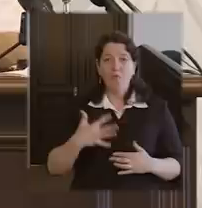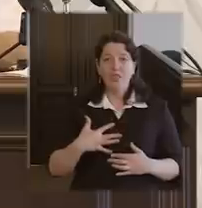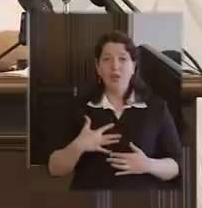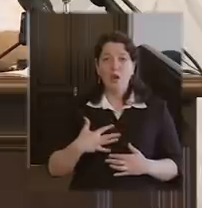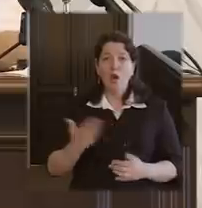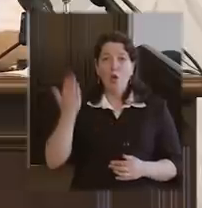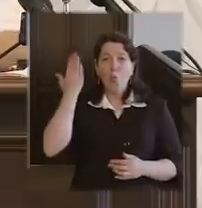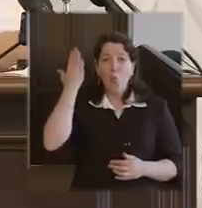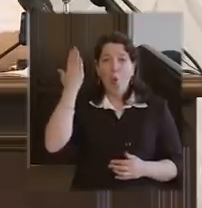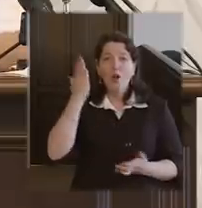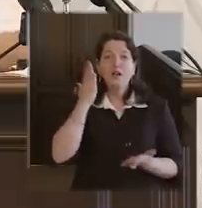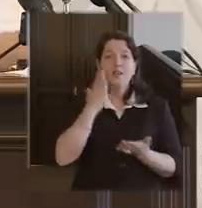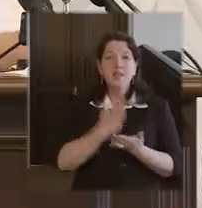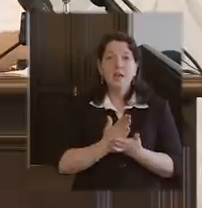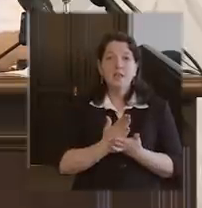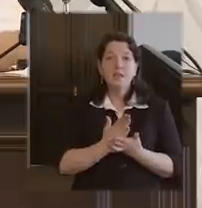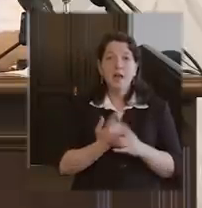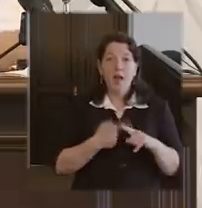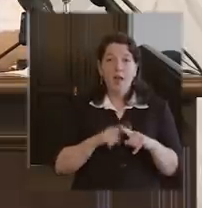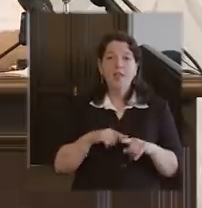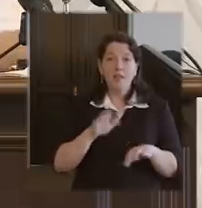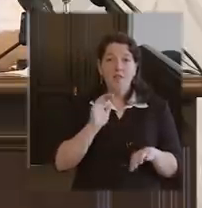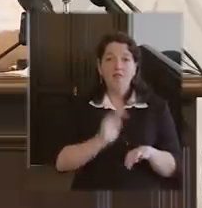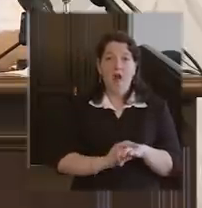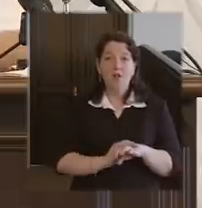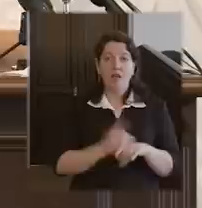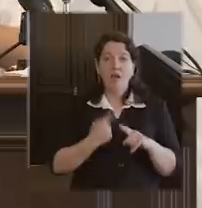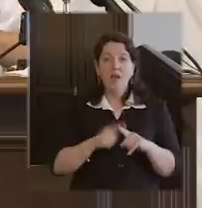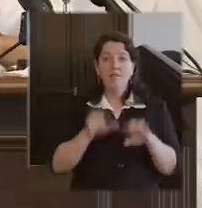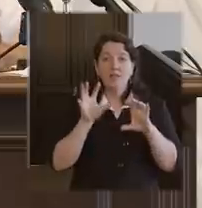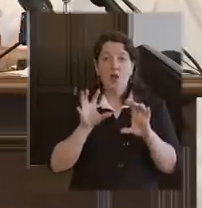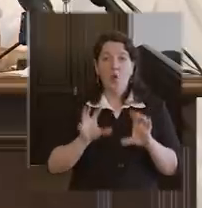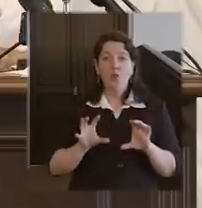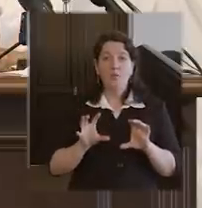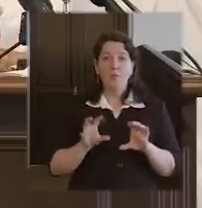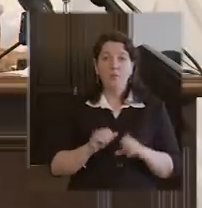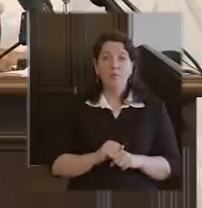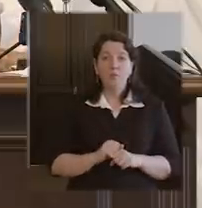Бог есть. Он есть. Вы представляете,